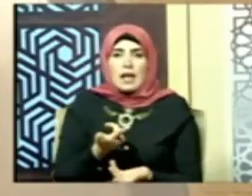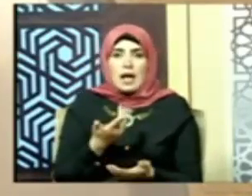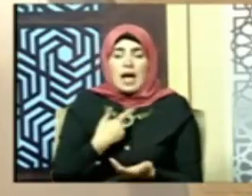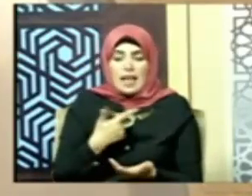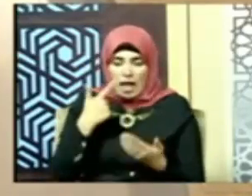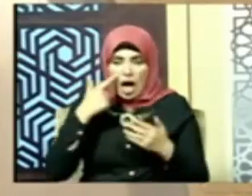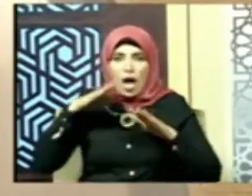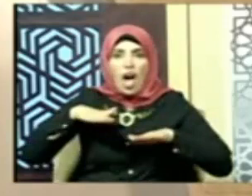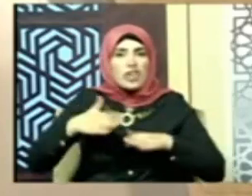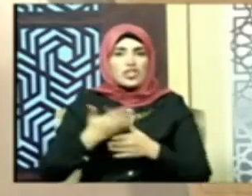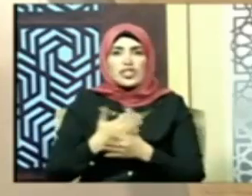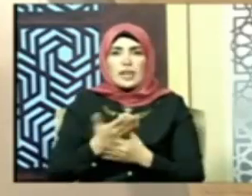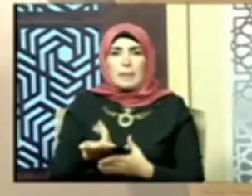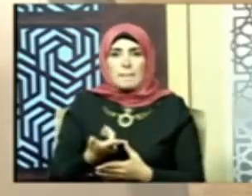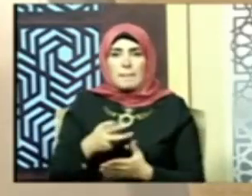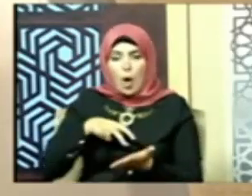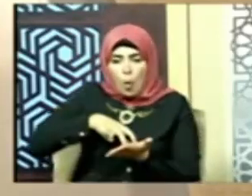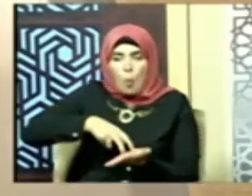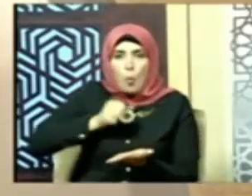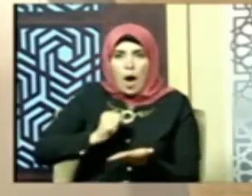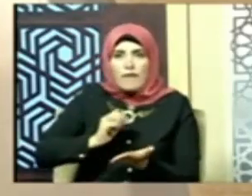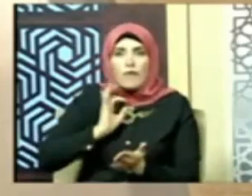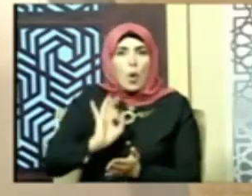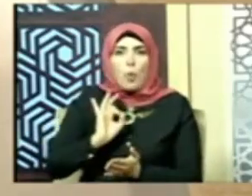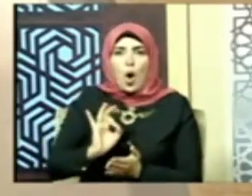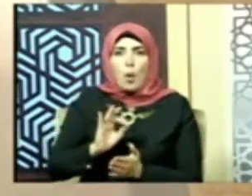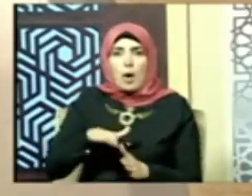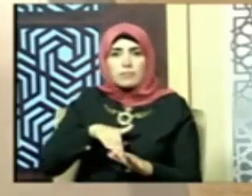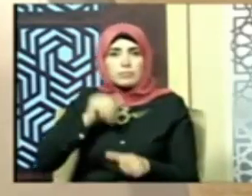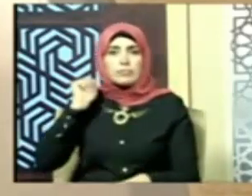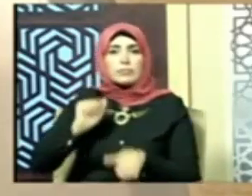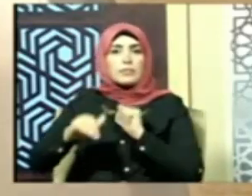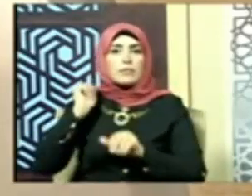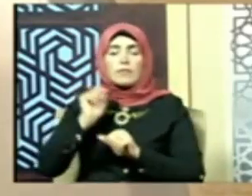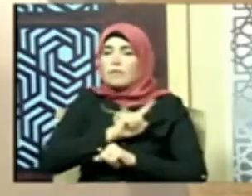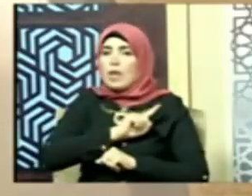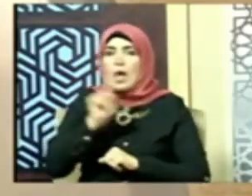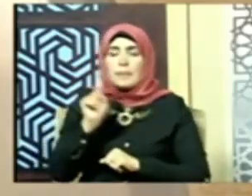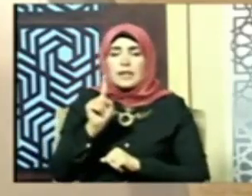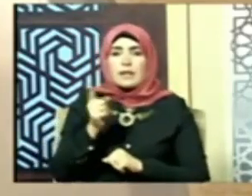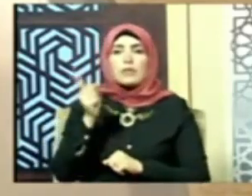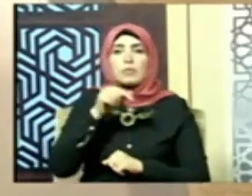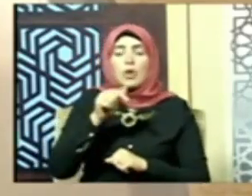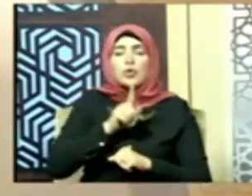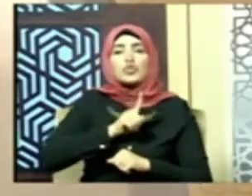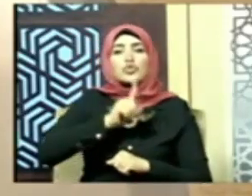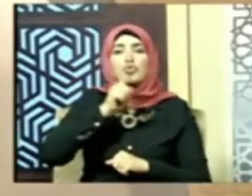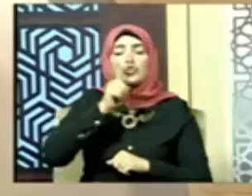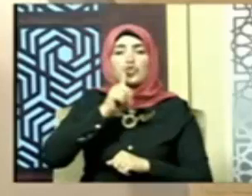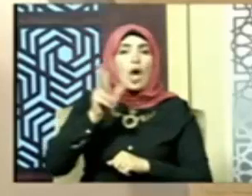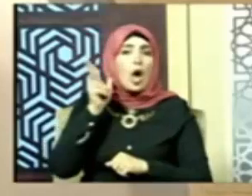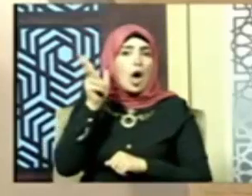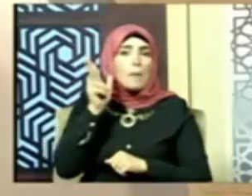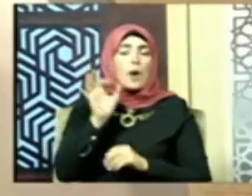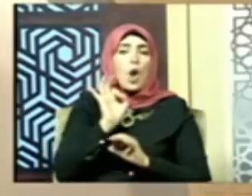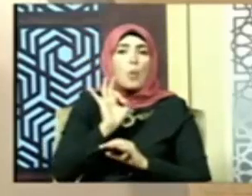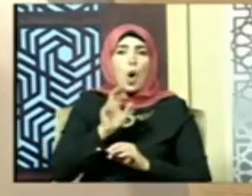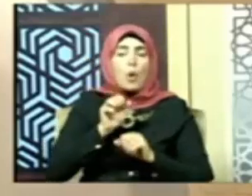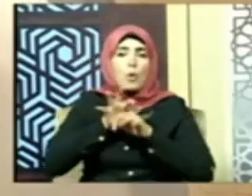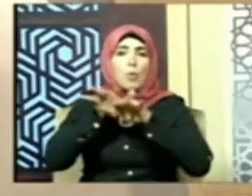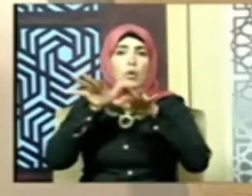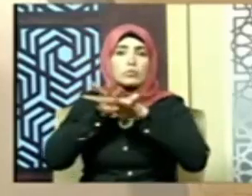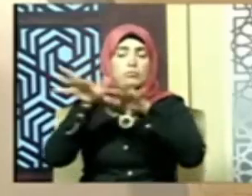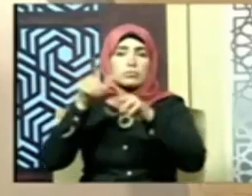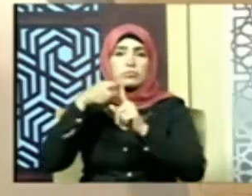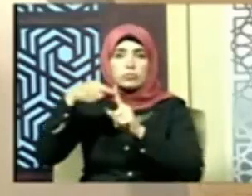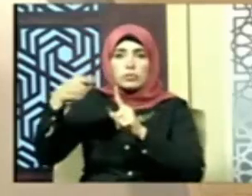الله، أثبتوا على أماكنكم. وأشاعوا نفس الخبر يوم حنين، ووقف النبي